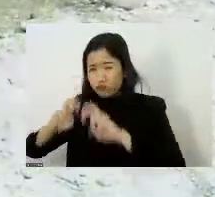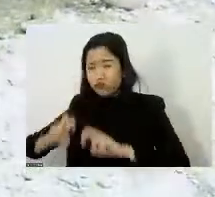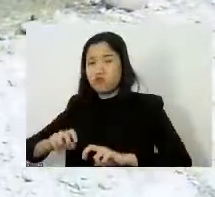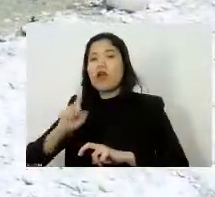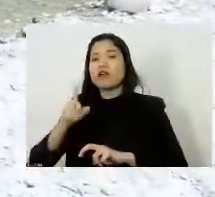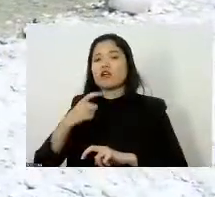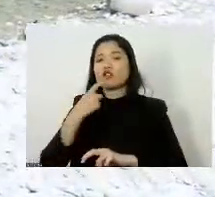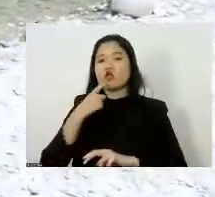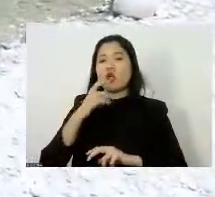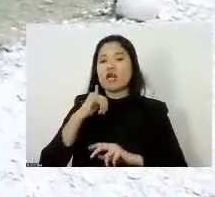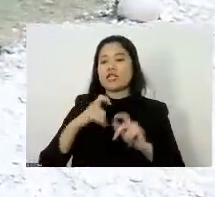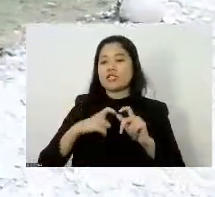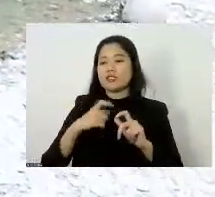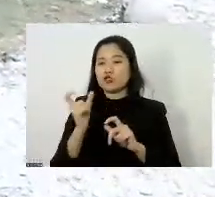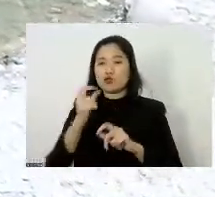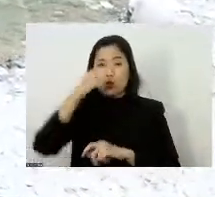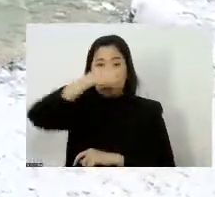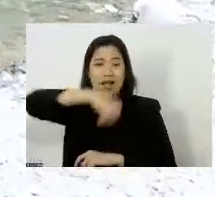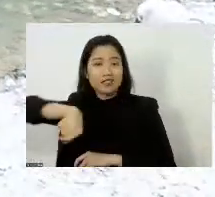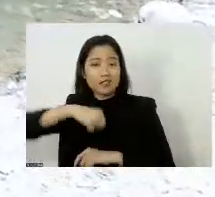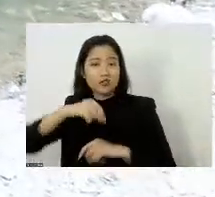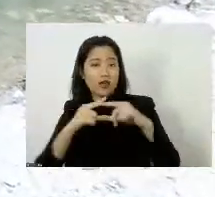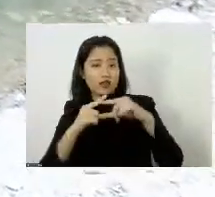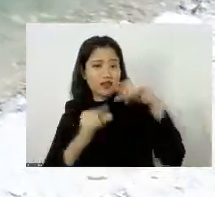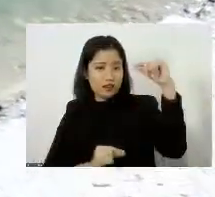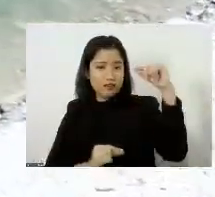konservasi gajah Sumatera ini